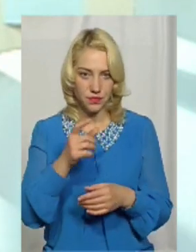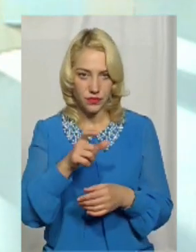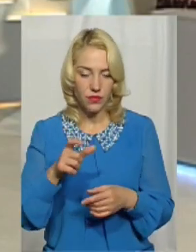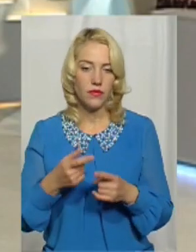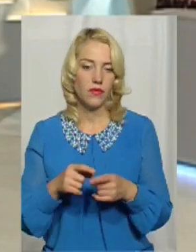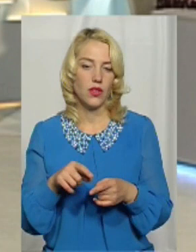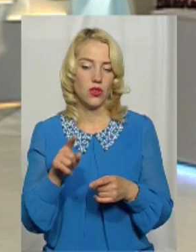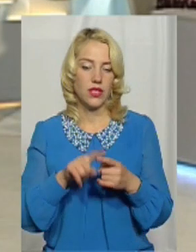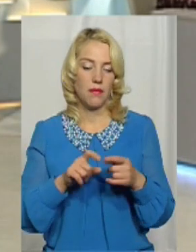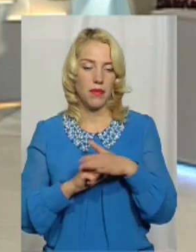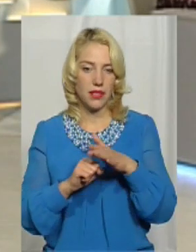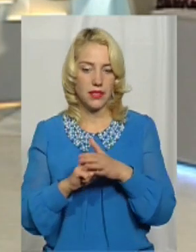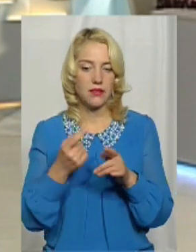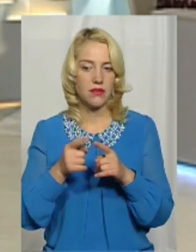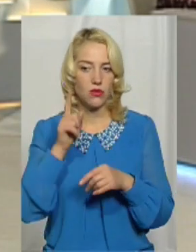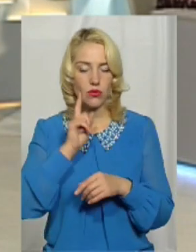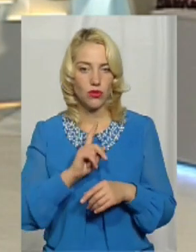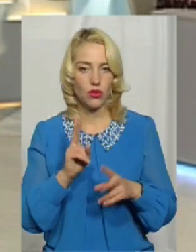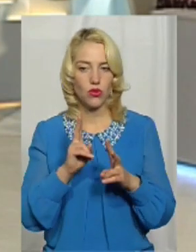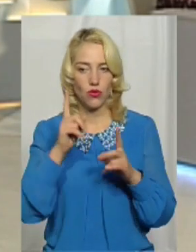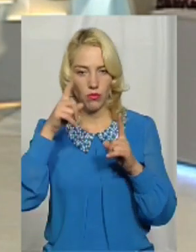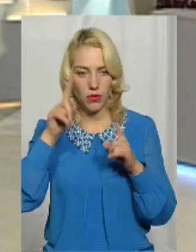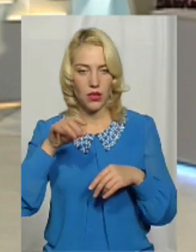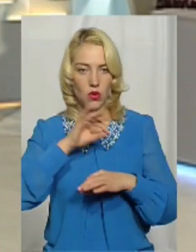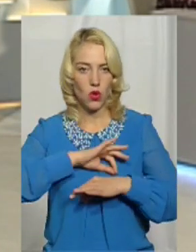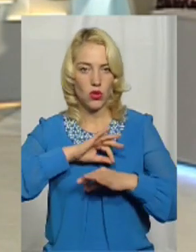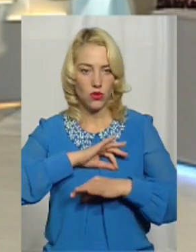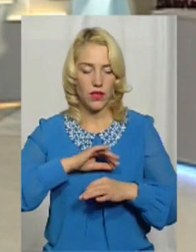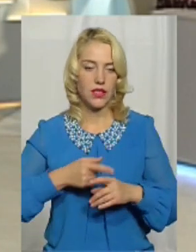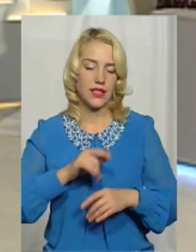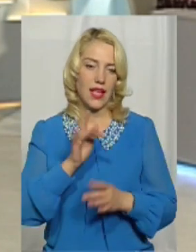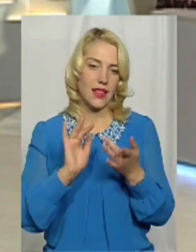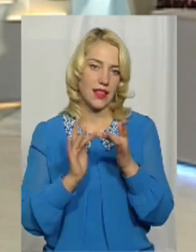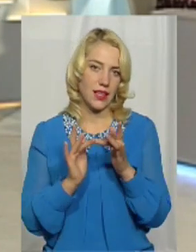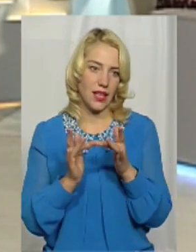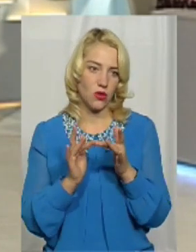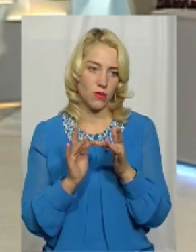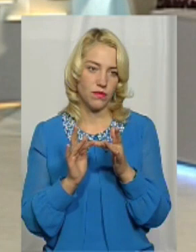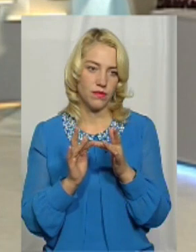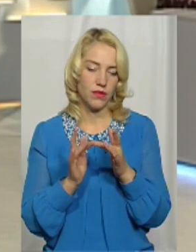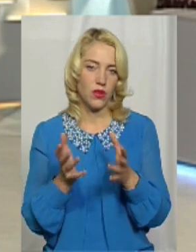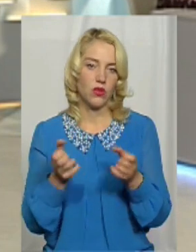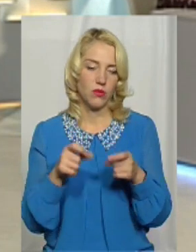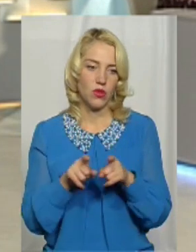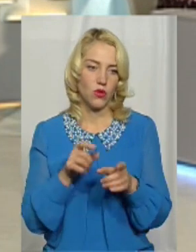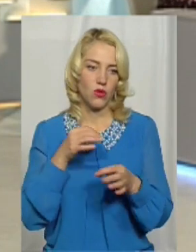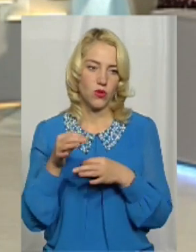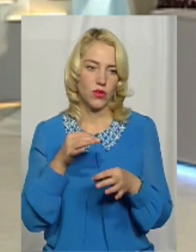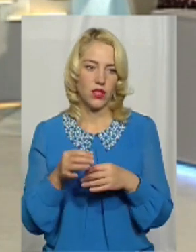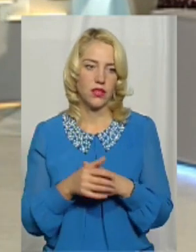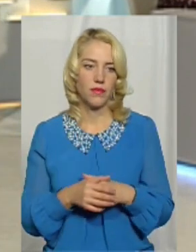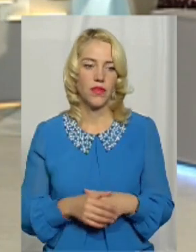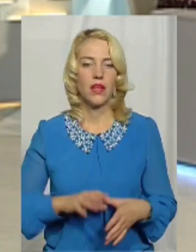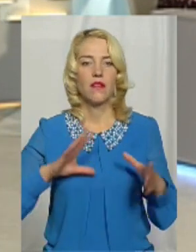це досить зручно тим, хто вміє користуватися інтернетом, отримати такі консультації.